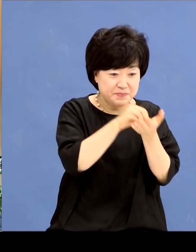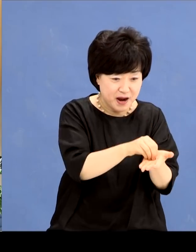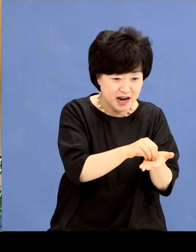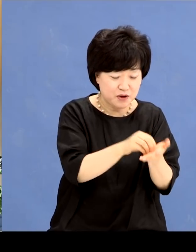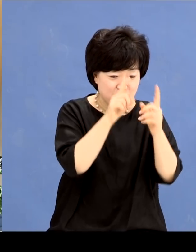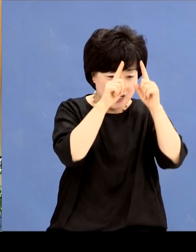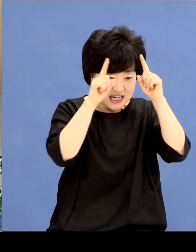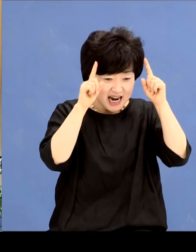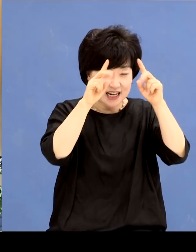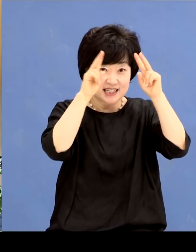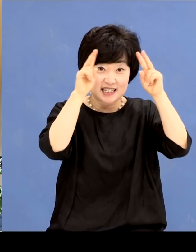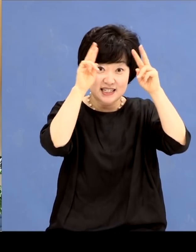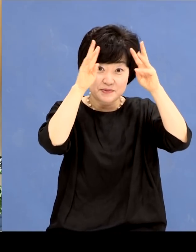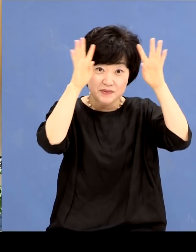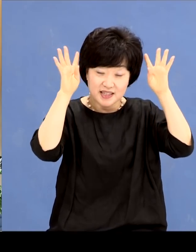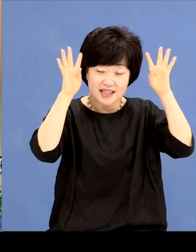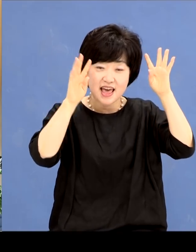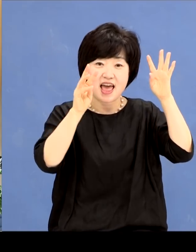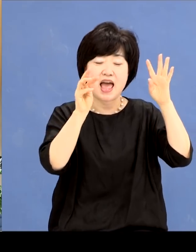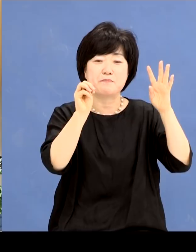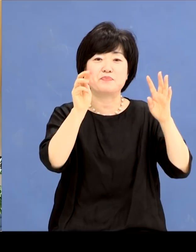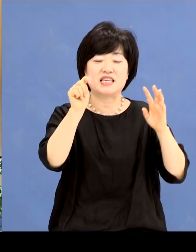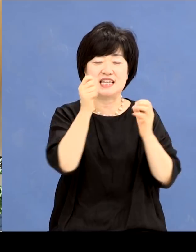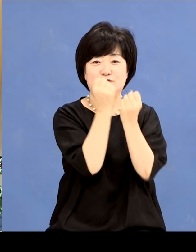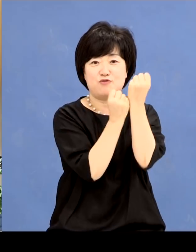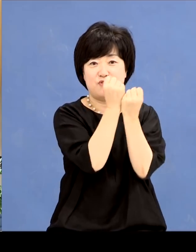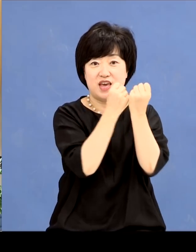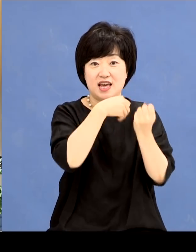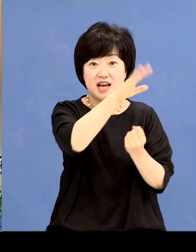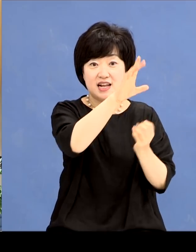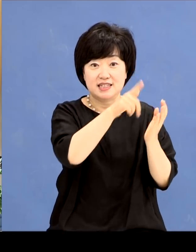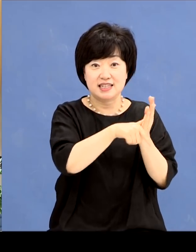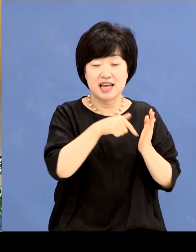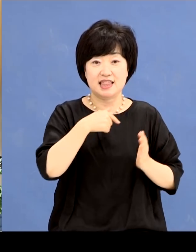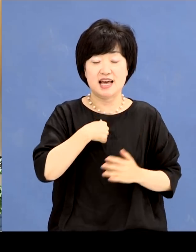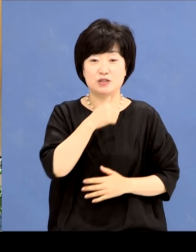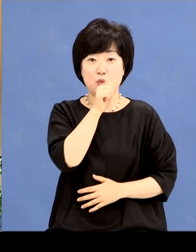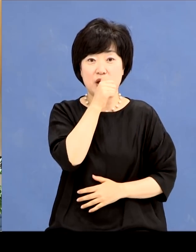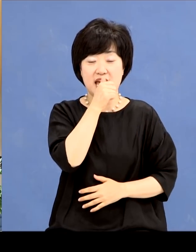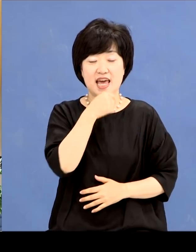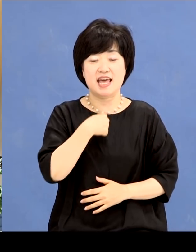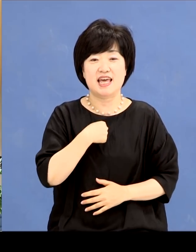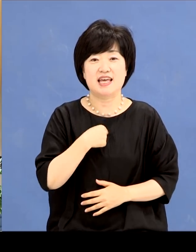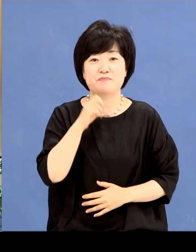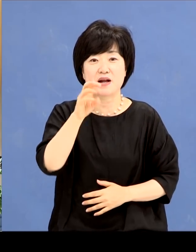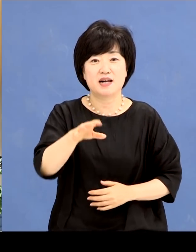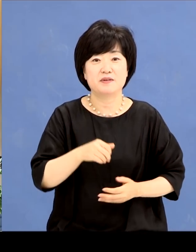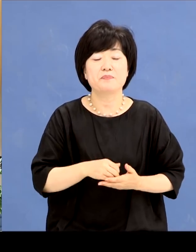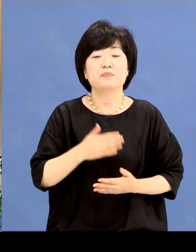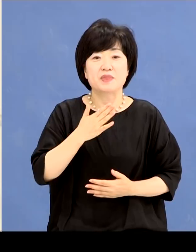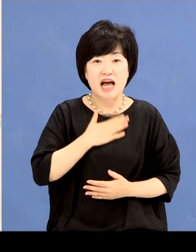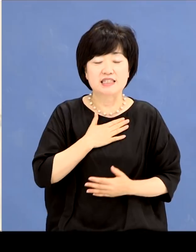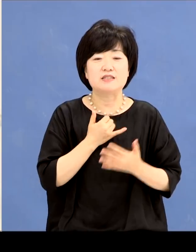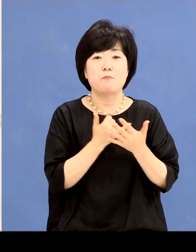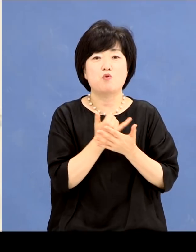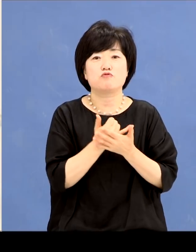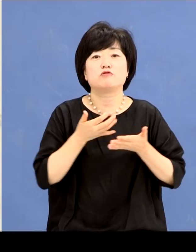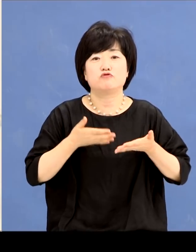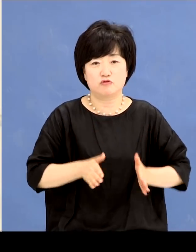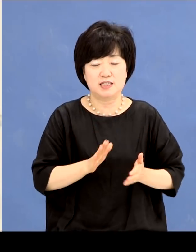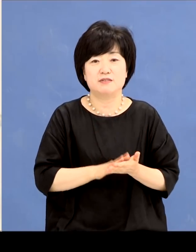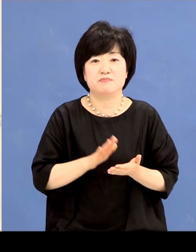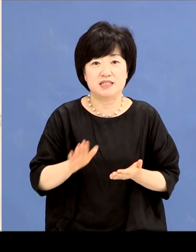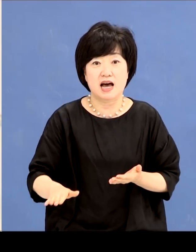하고 우리 1학년부터 4학년까지 MT를 하잖아요. 네네. MT를 할 때 제 소개를 그렇게 했어요. 예. 저는